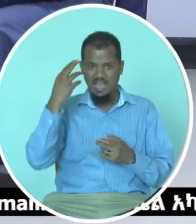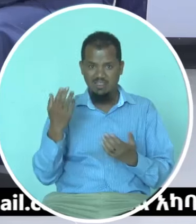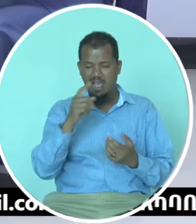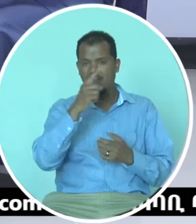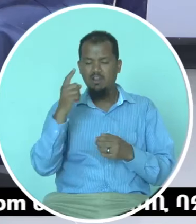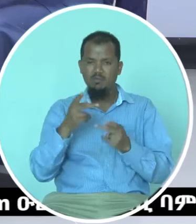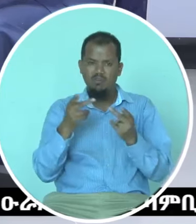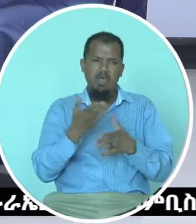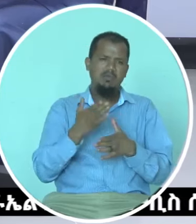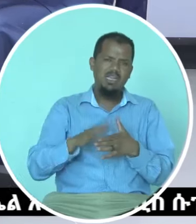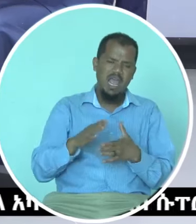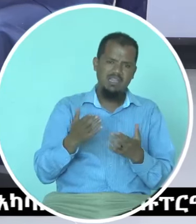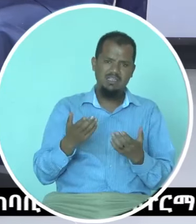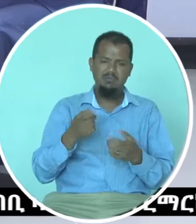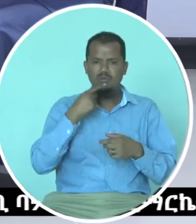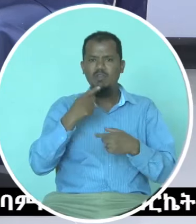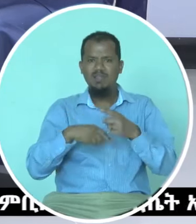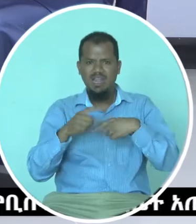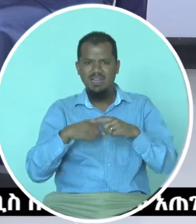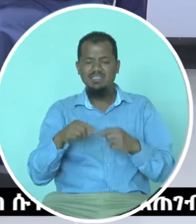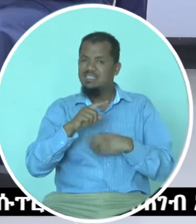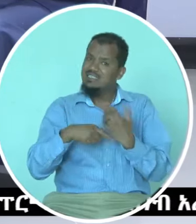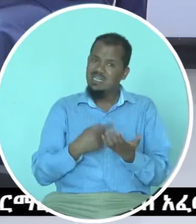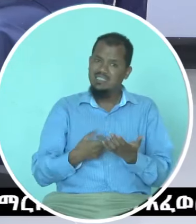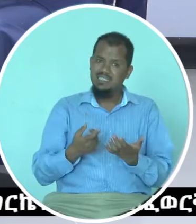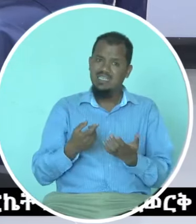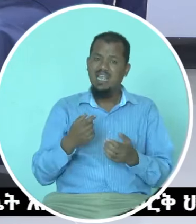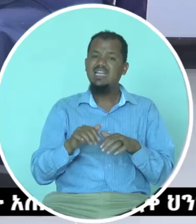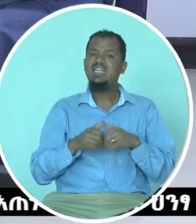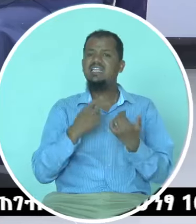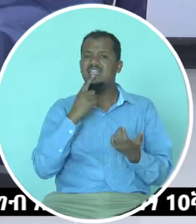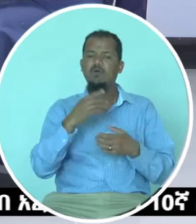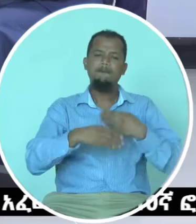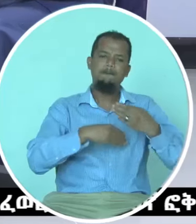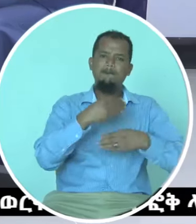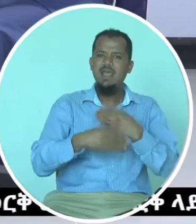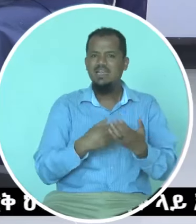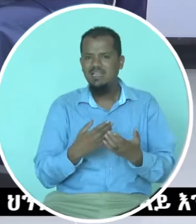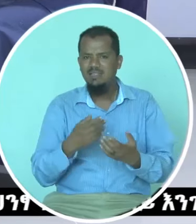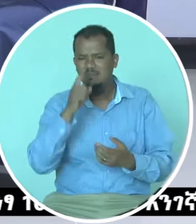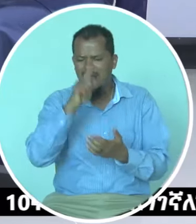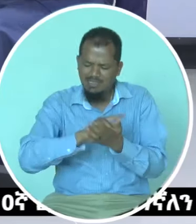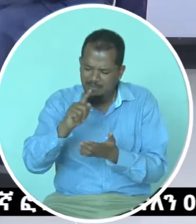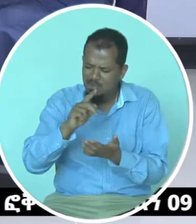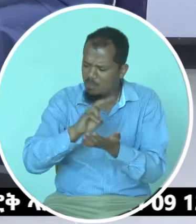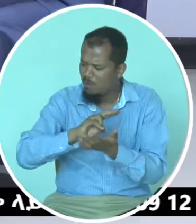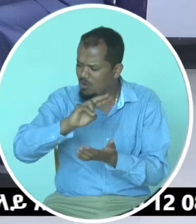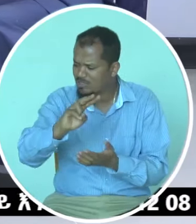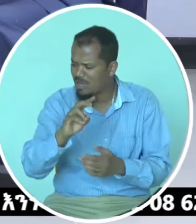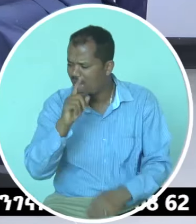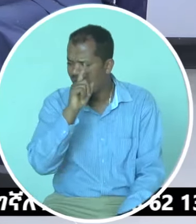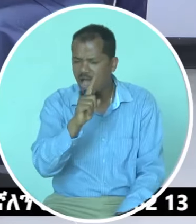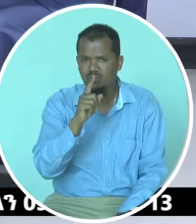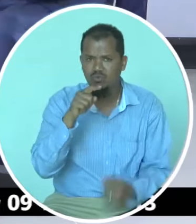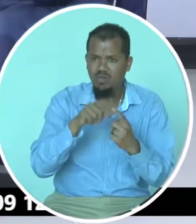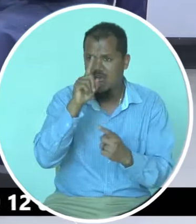ይላል አንዳንድ ቦታ ምክንያት ብሎ ይመጣል ስለዚህ ይሄንን እንዴት ነው በሂደት በአንድ ሳምንት በሁለት ሳምንት ወይ አንዱ ወደ